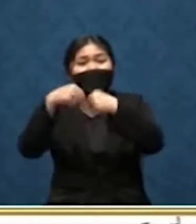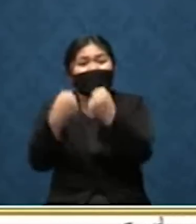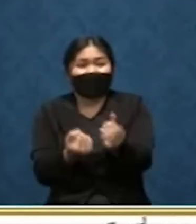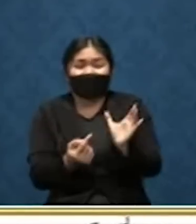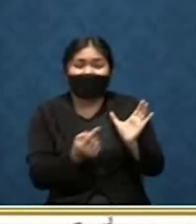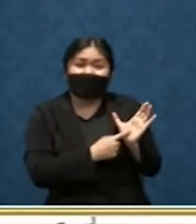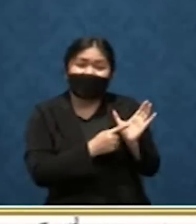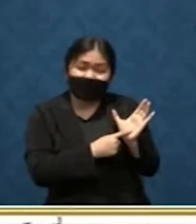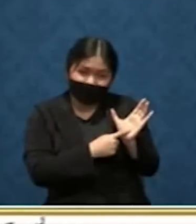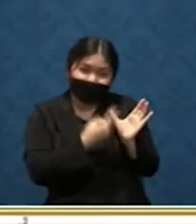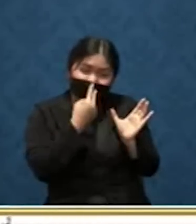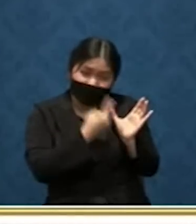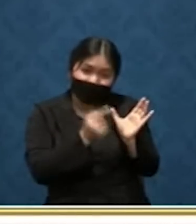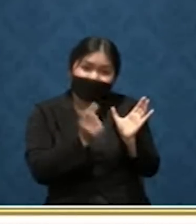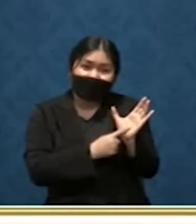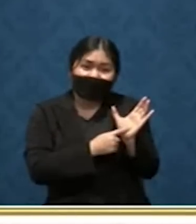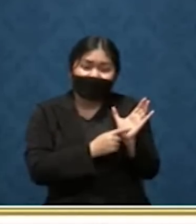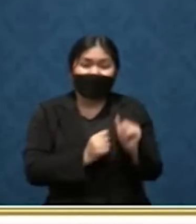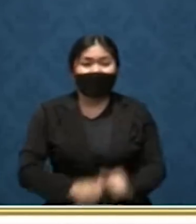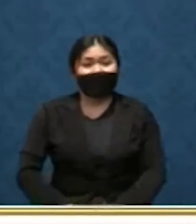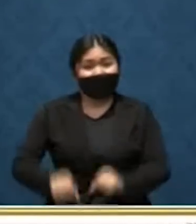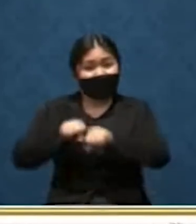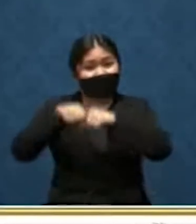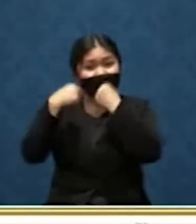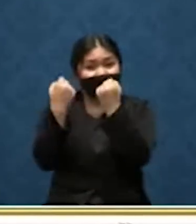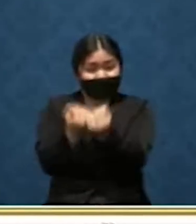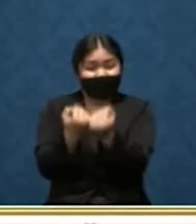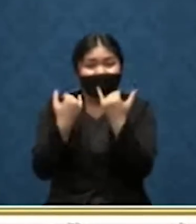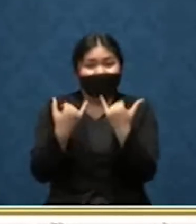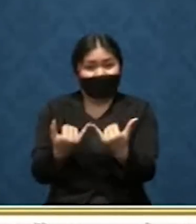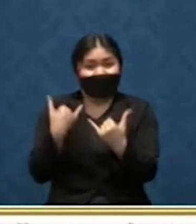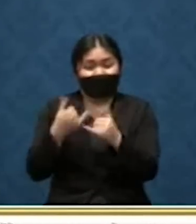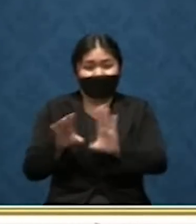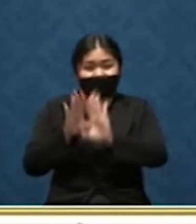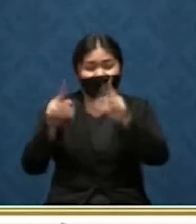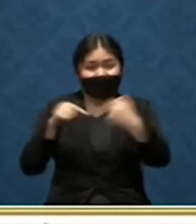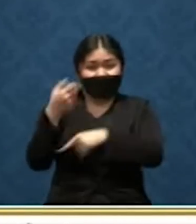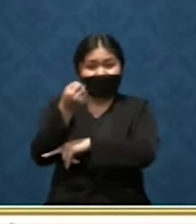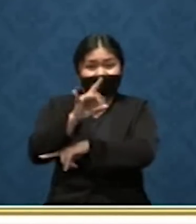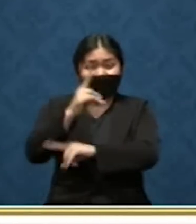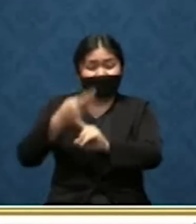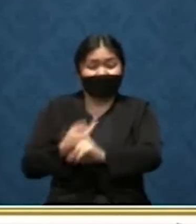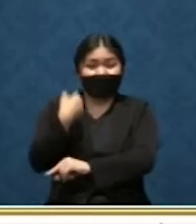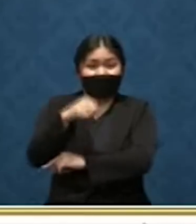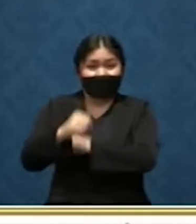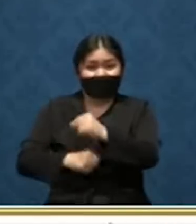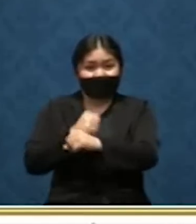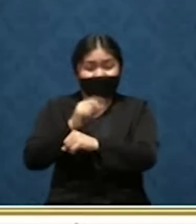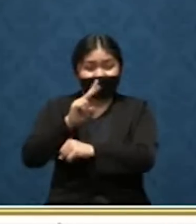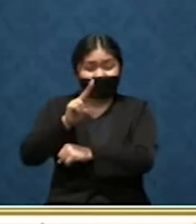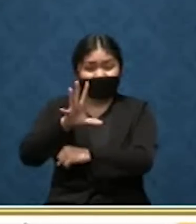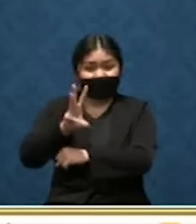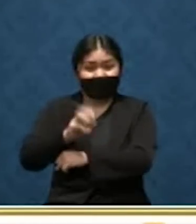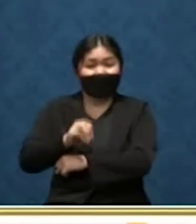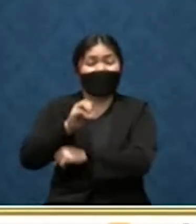ครั เพื่อทำคามเข้าใจสมาคมแ่งนี้นะครับเปิดตัวเมอวที่ 18 ตุลา 60ระบุ